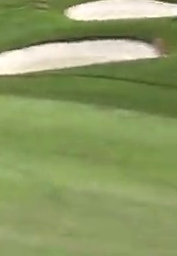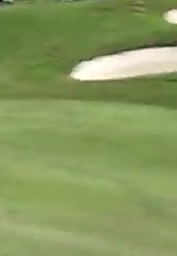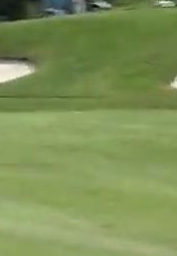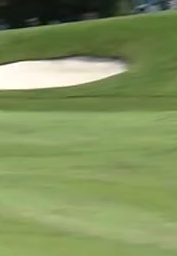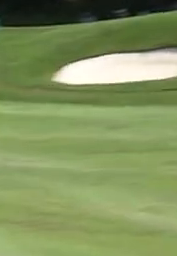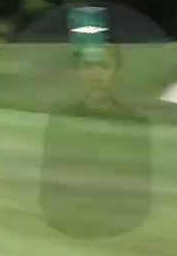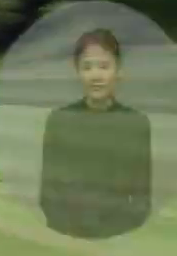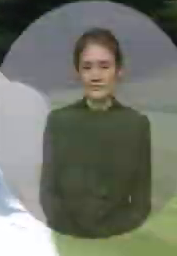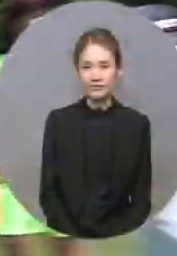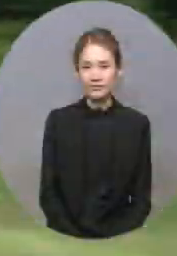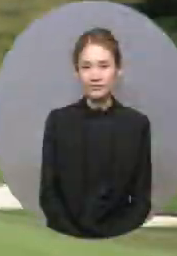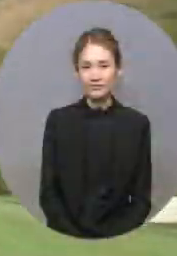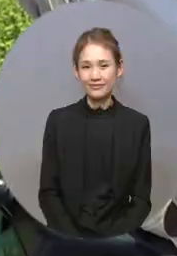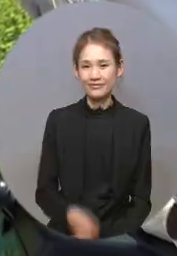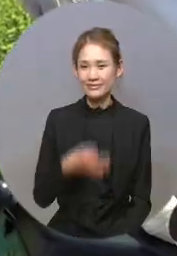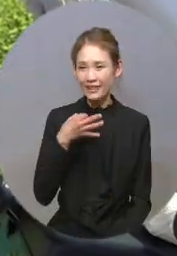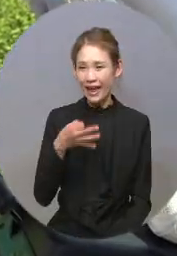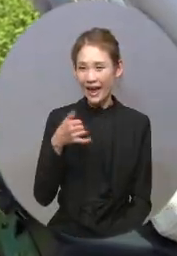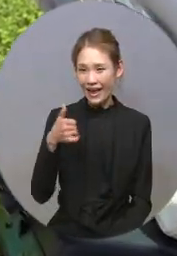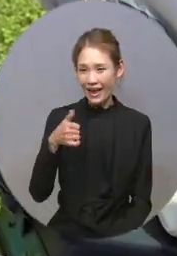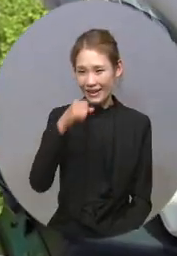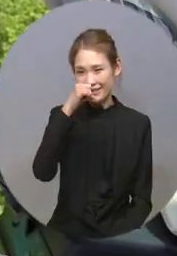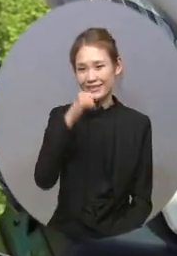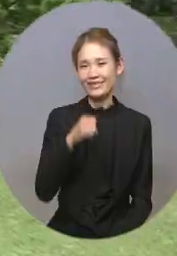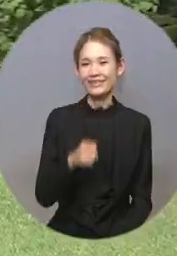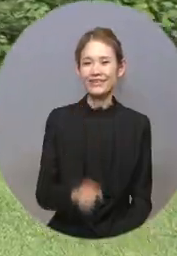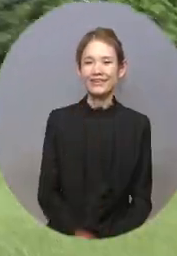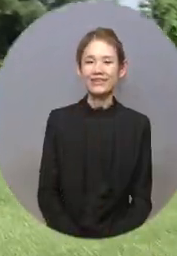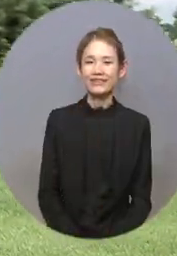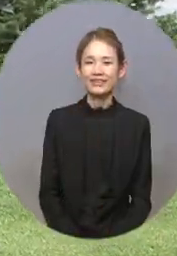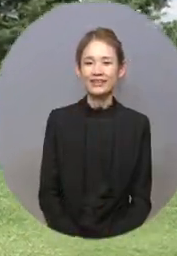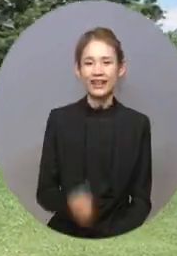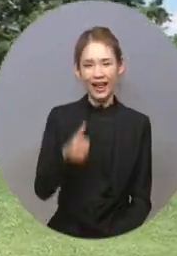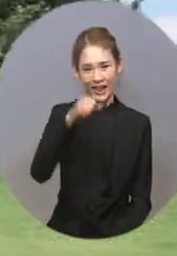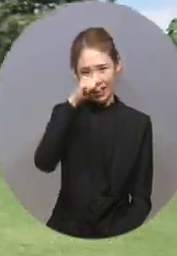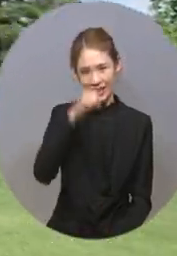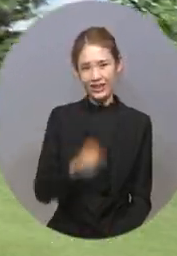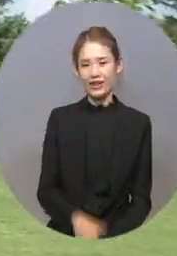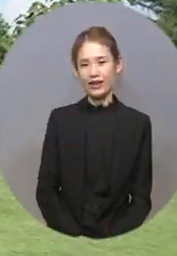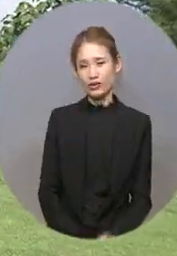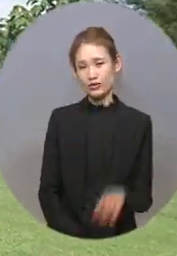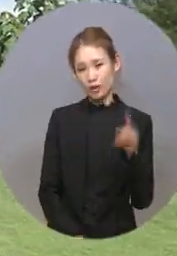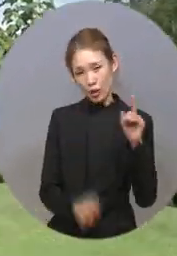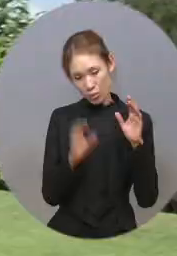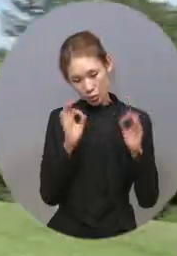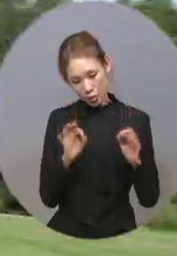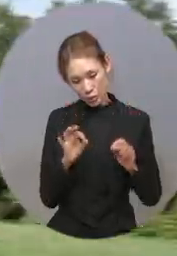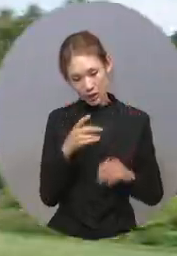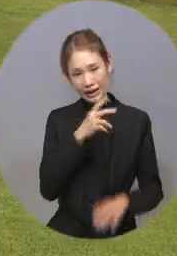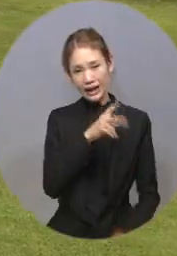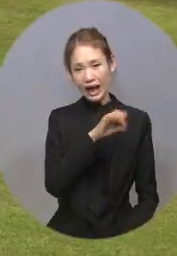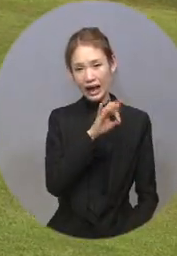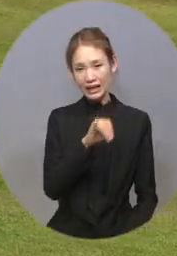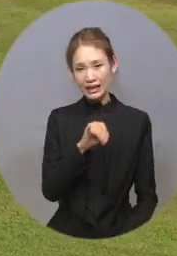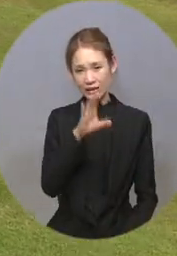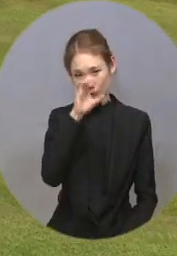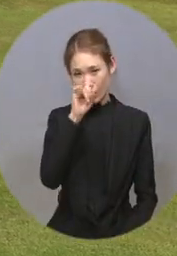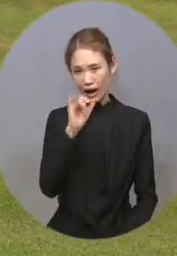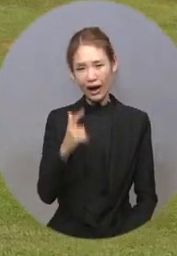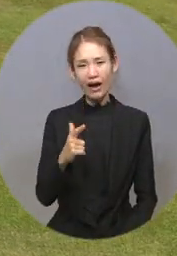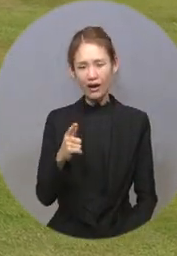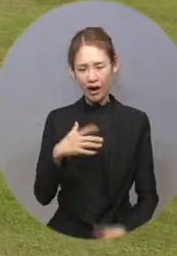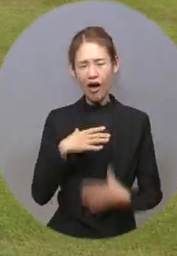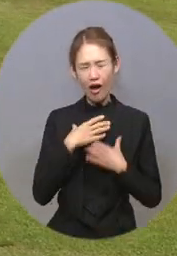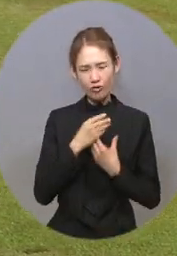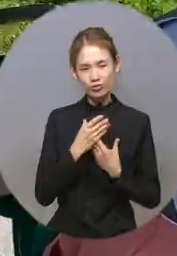오, 야호! 근데 너 굿샷! 칠 거면 진짜. 아니, 저길 보면 나이가 안 좋고 여길 보면 나이가 좋았어. 근데 잘했어. 안전빵으로